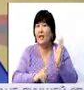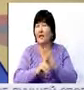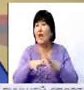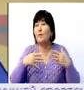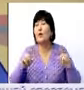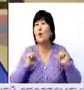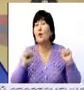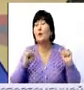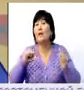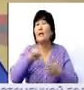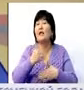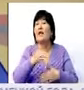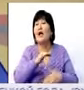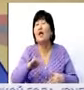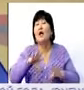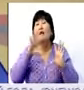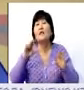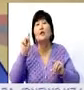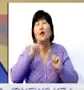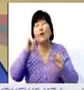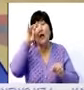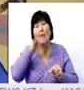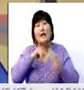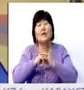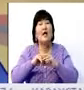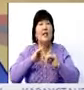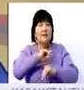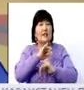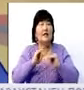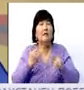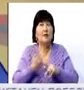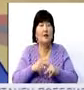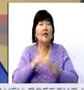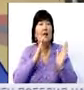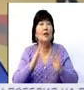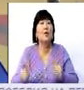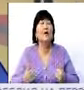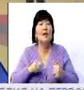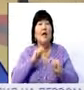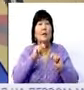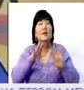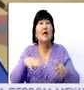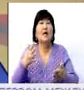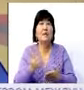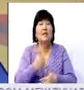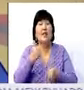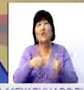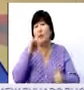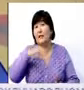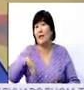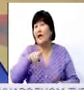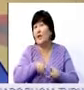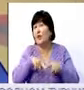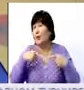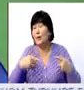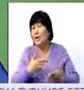большой спортивной карьеры этих ребят. В целом, школа «Казах-Шахкрёс» сильно развивается сегодня. Мы регулярно занимаем призовые места на чемпионате Казахстана и